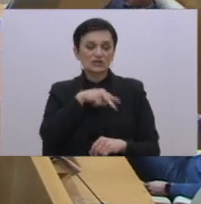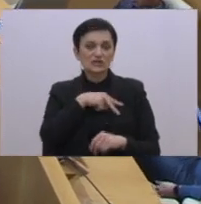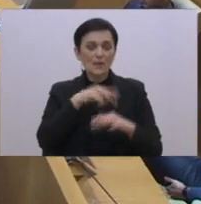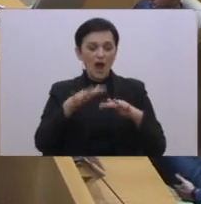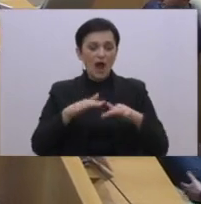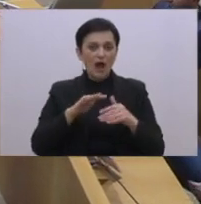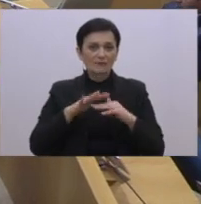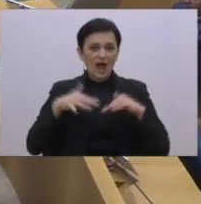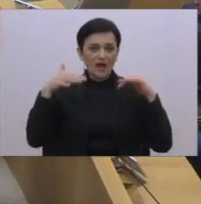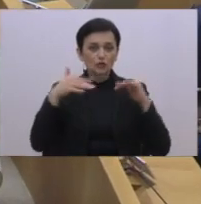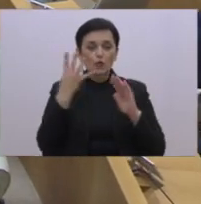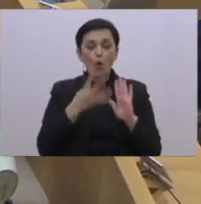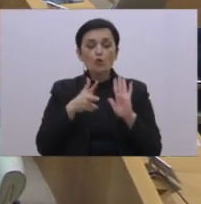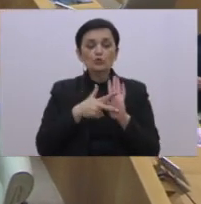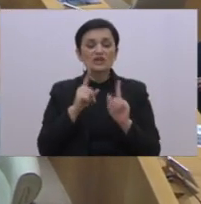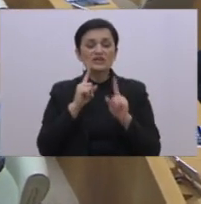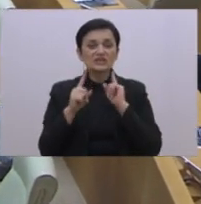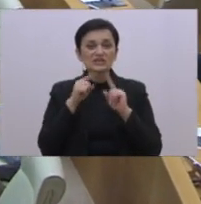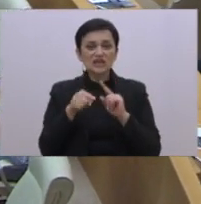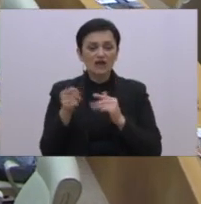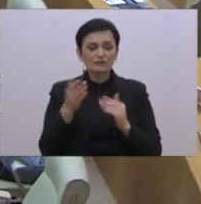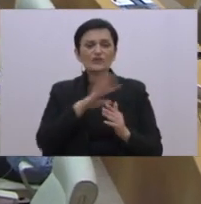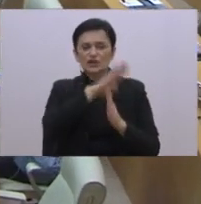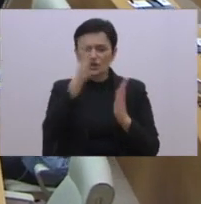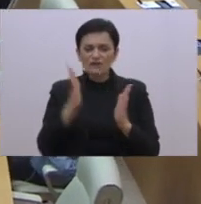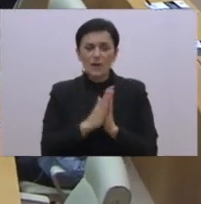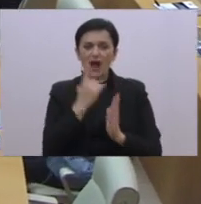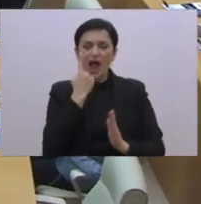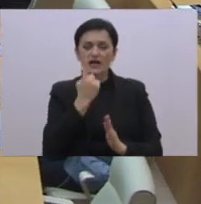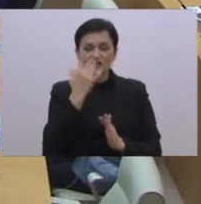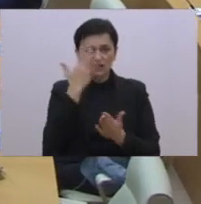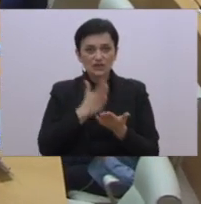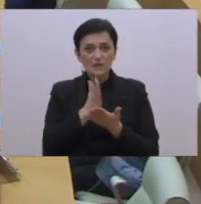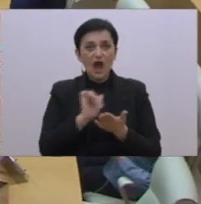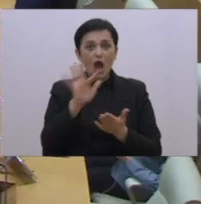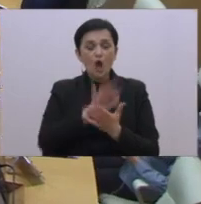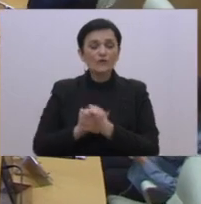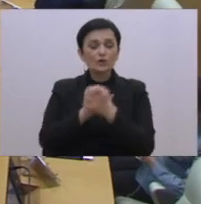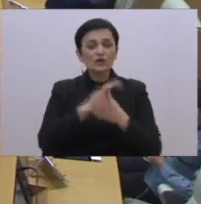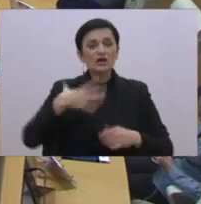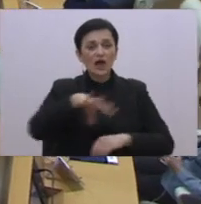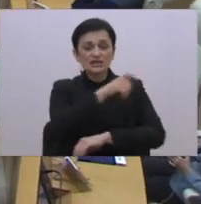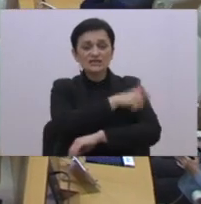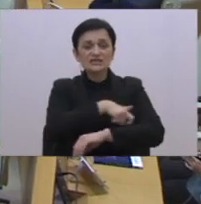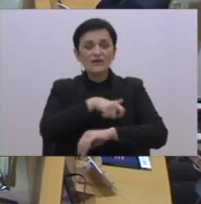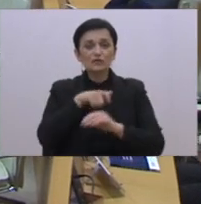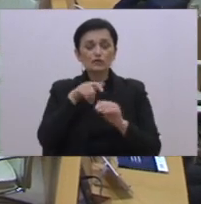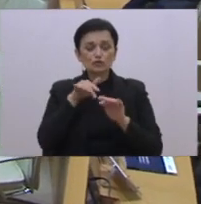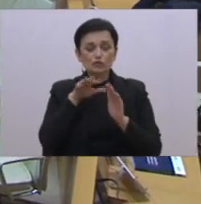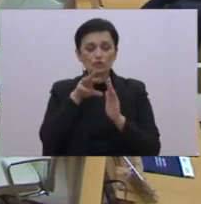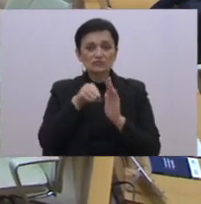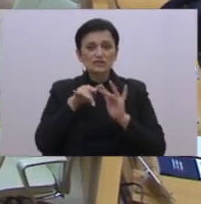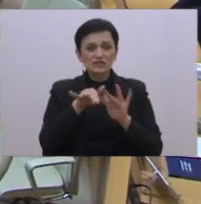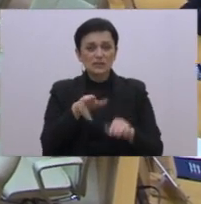ასამბლეის 52 სესიას. ეს ყველაფერი ერთი მიზნით, ევროკავშირში საქართველოს წევრობის საქმეში